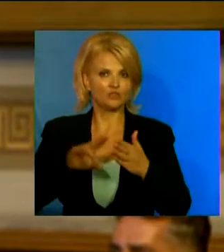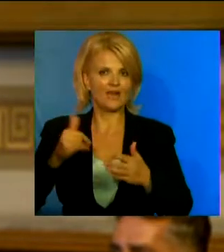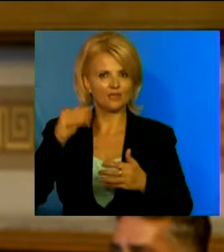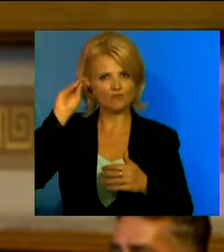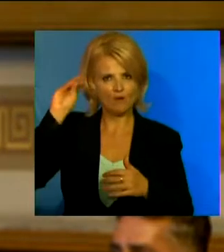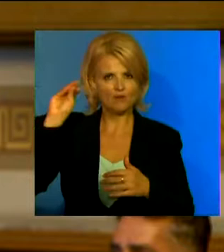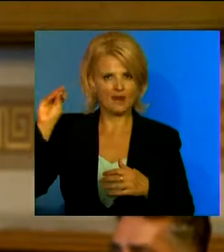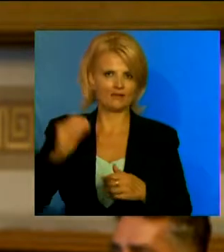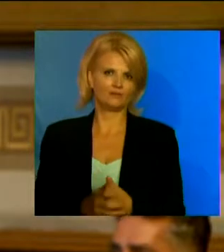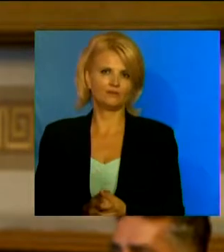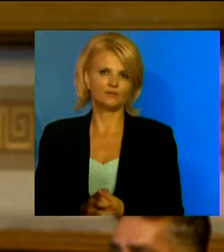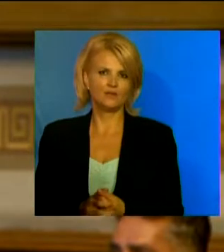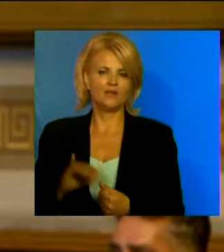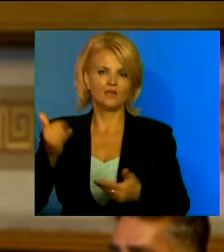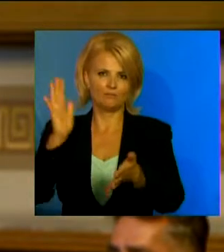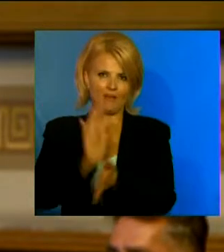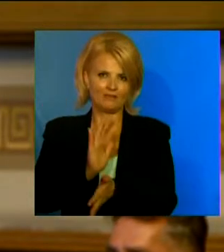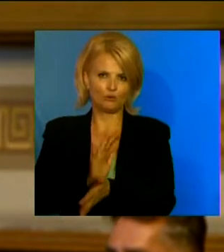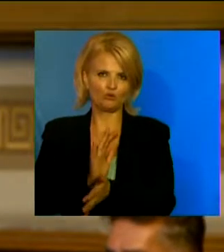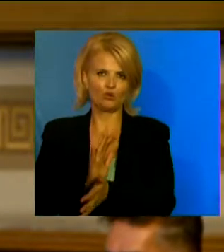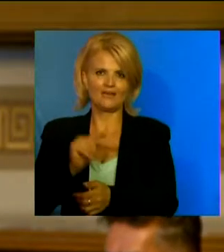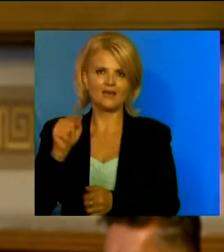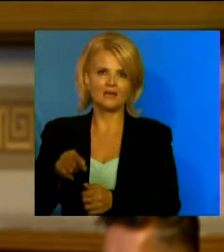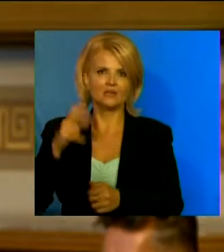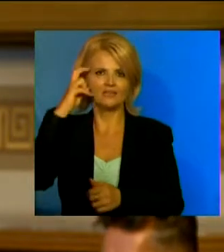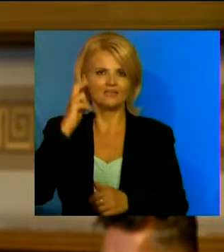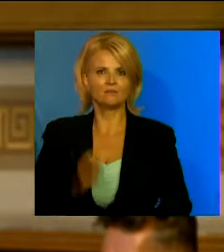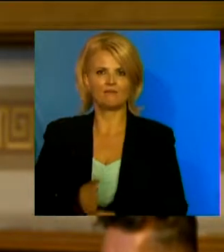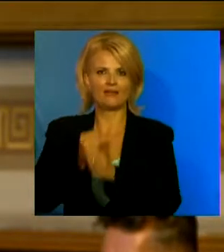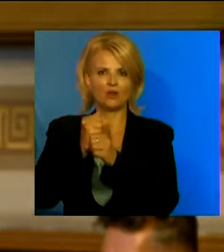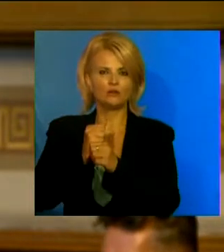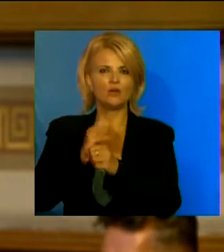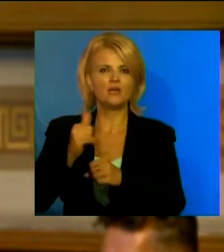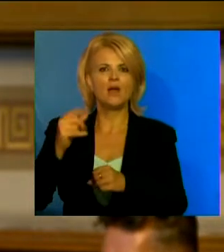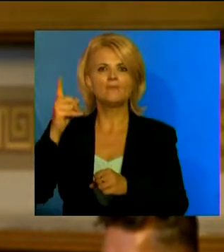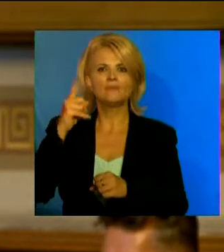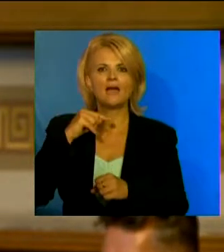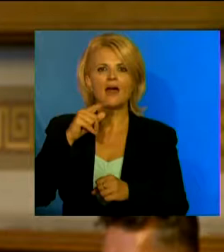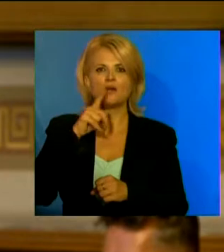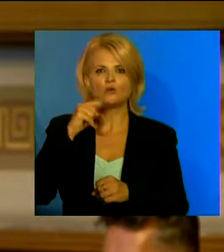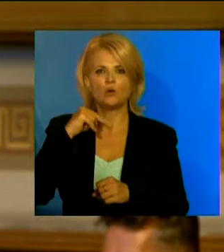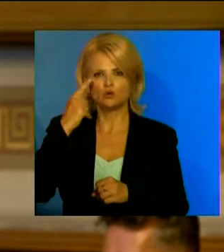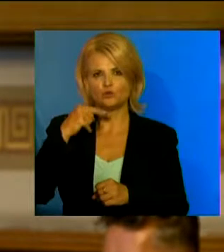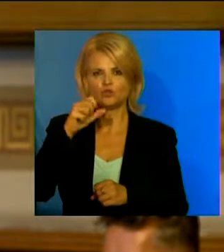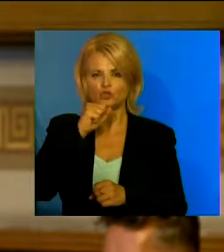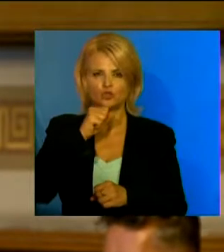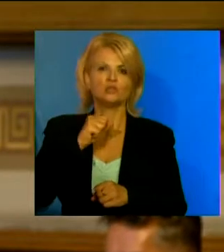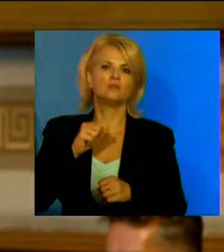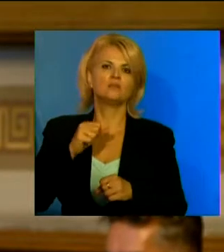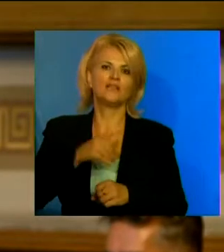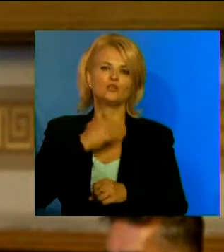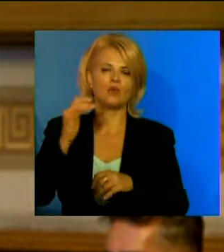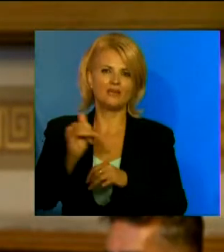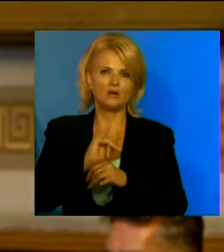és beigazolódik, hogy ez az intézmény fenntartó és a táltos iskolának az igazgatója, Molnári